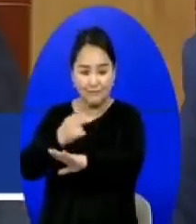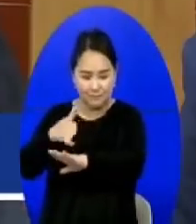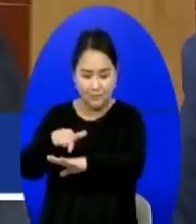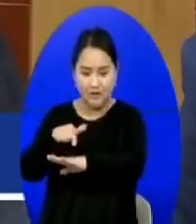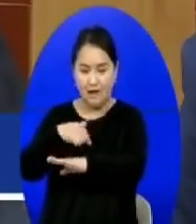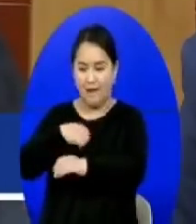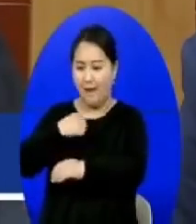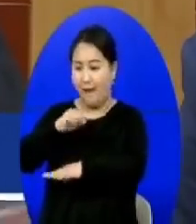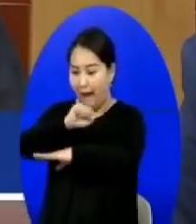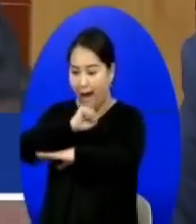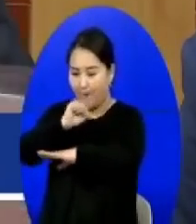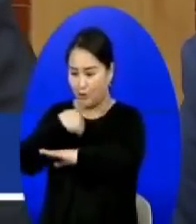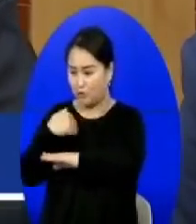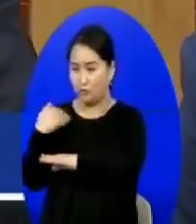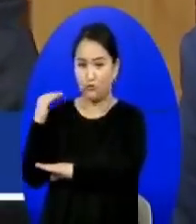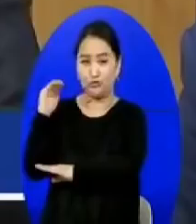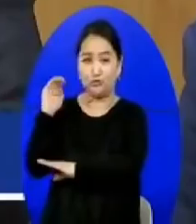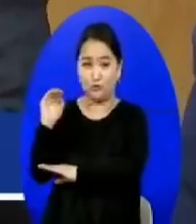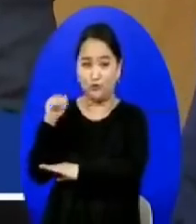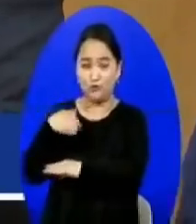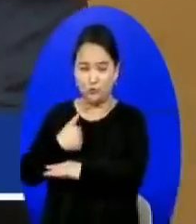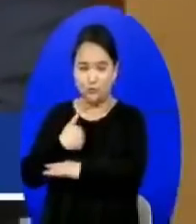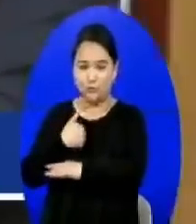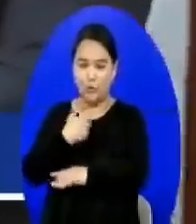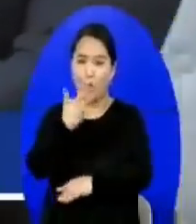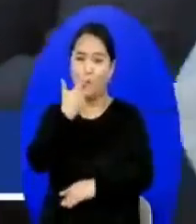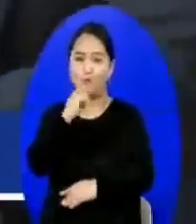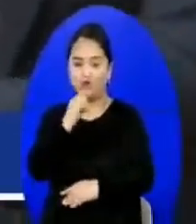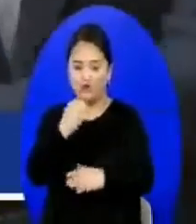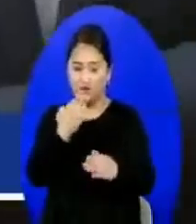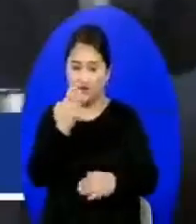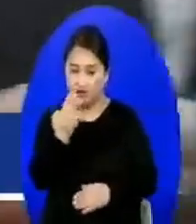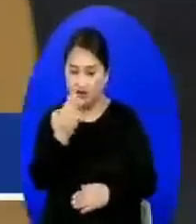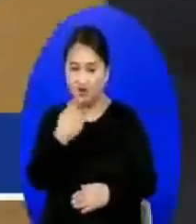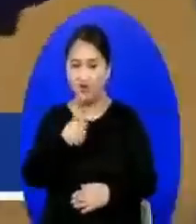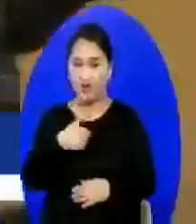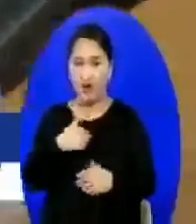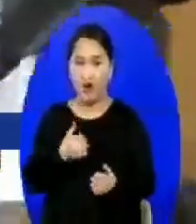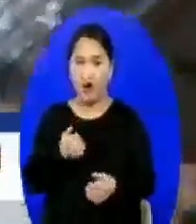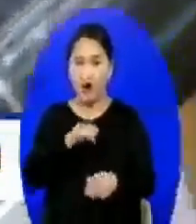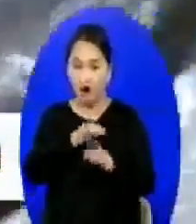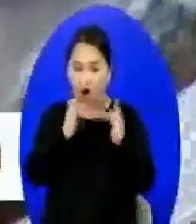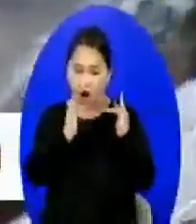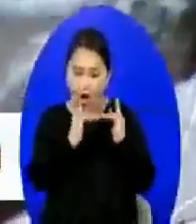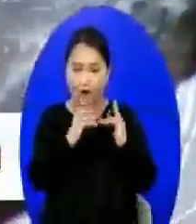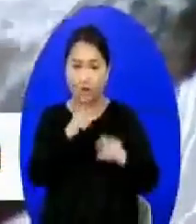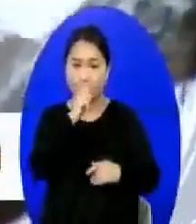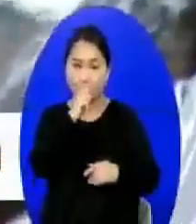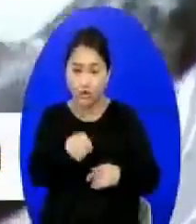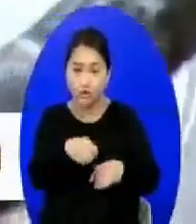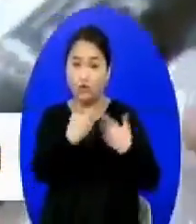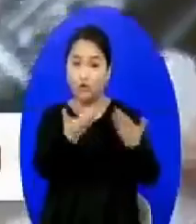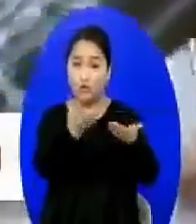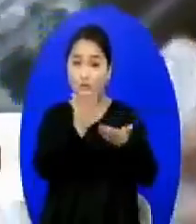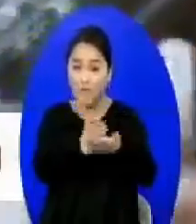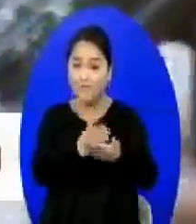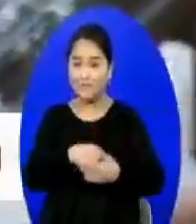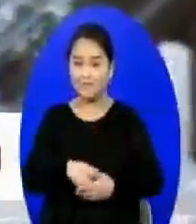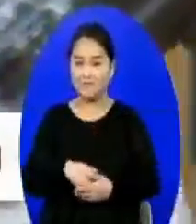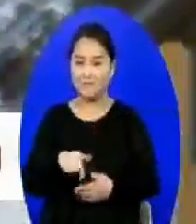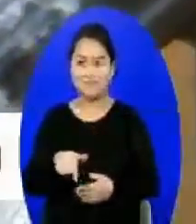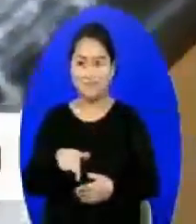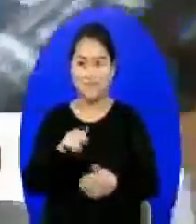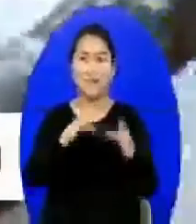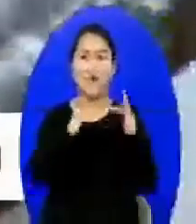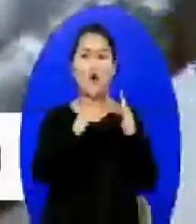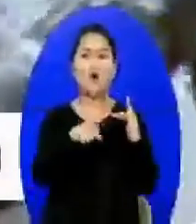төлөөлөөд бас нэг улстай нэг юм 30 ширхэг эмнэлгийн ор хандуулж байгаа юм аа. Энэхүү ор нь ямар учиртай вэ гэхээр энэхүүтэй бол